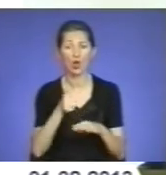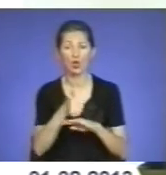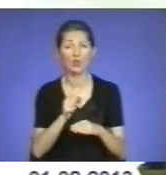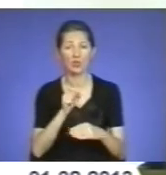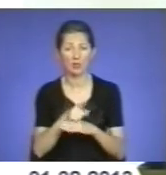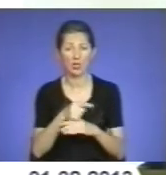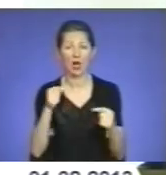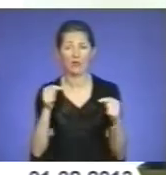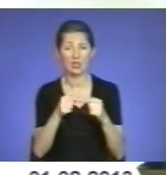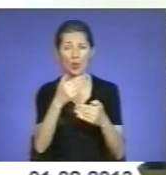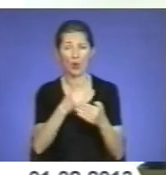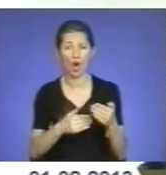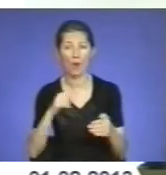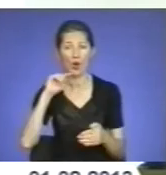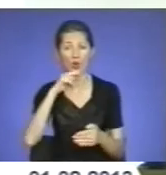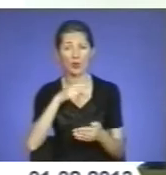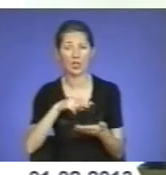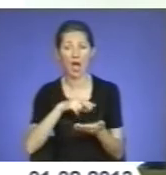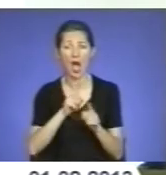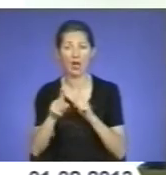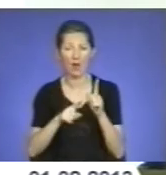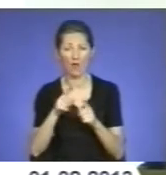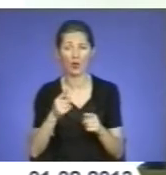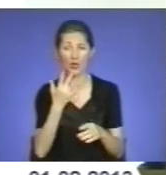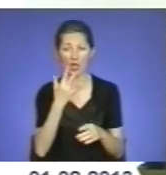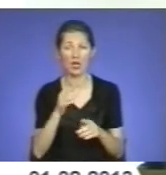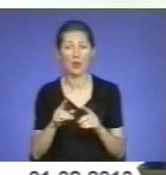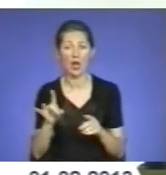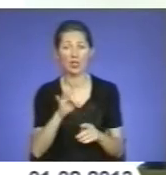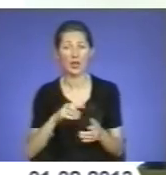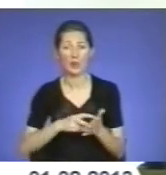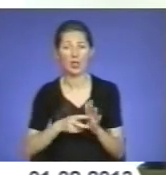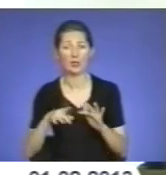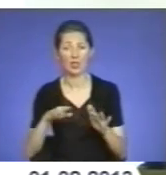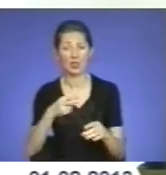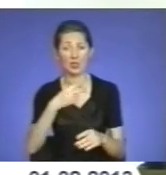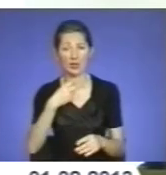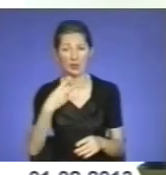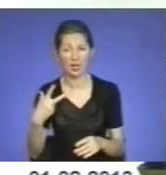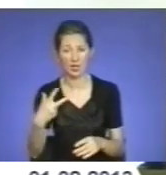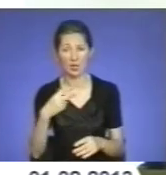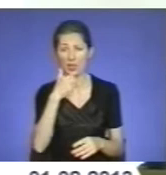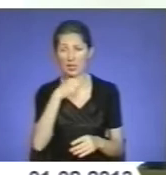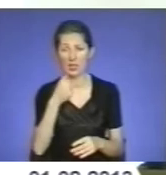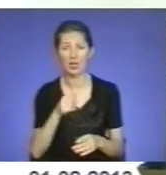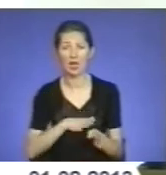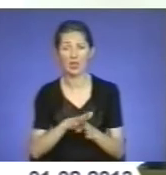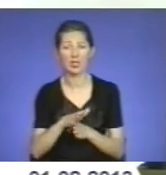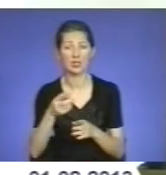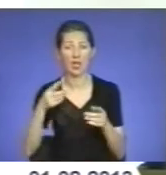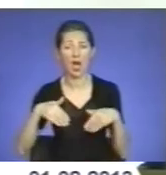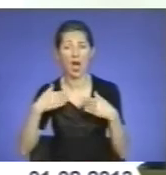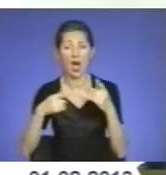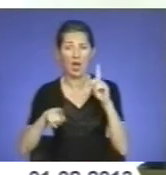програмою економічних реформ, національним та регіональними планами дій на 13-й рік з реалізації реформ, державною програмою